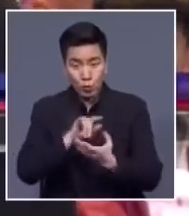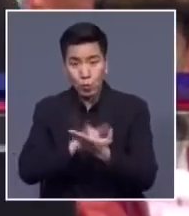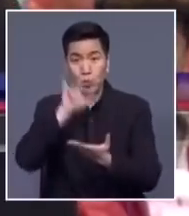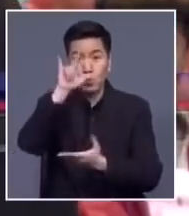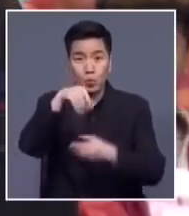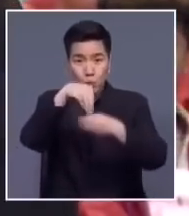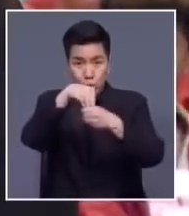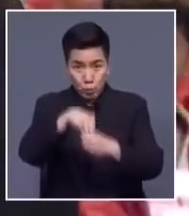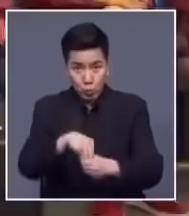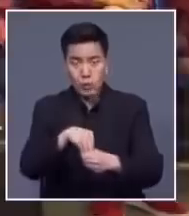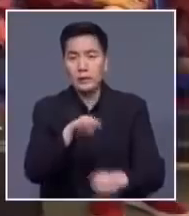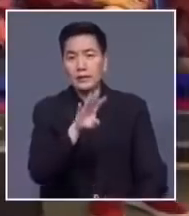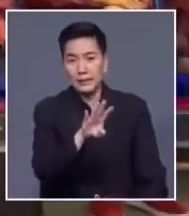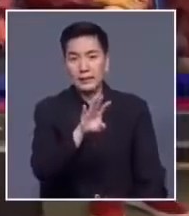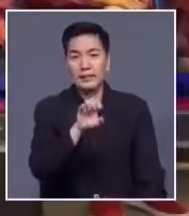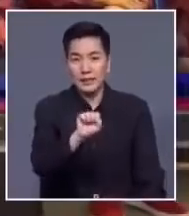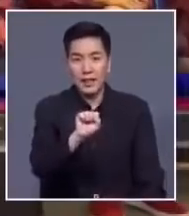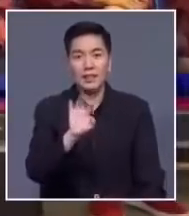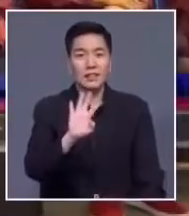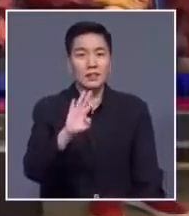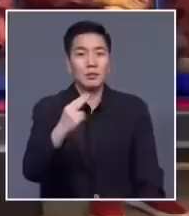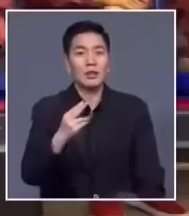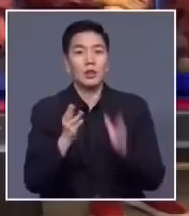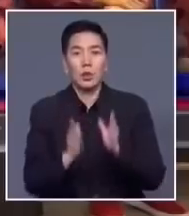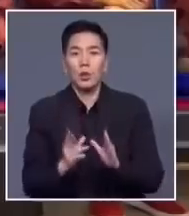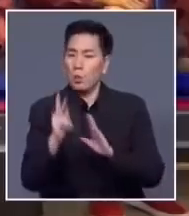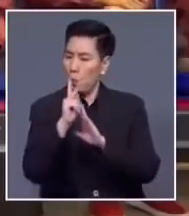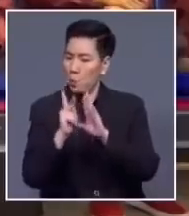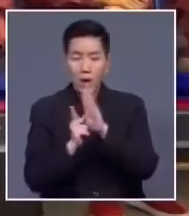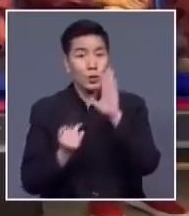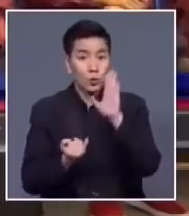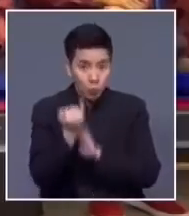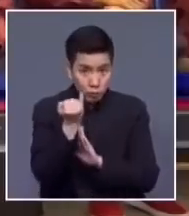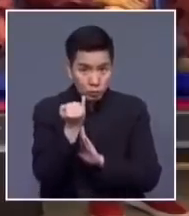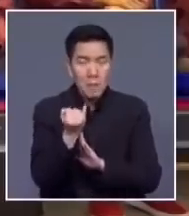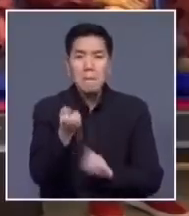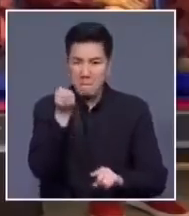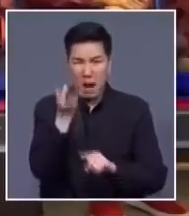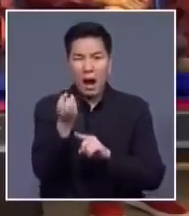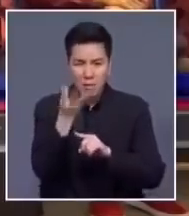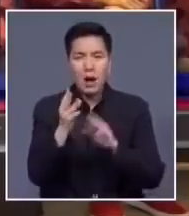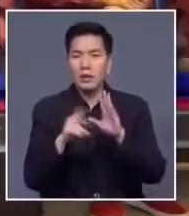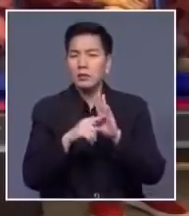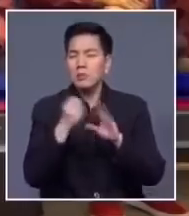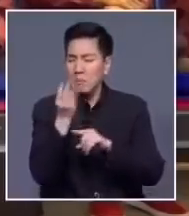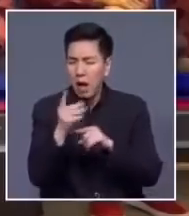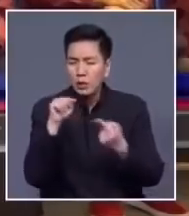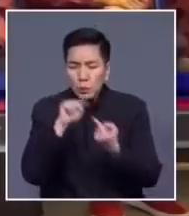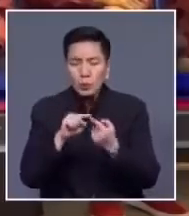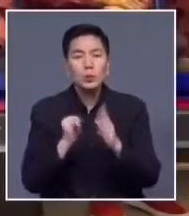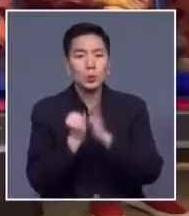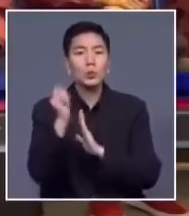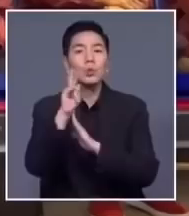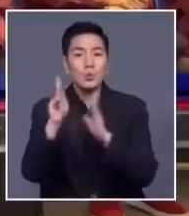มาณ40,000 คนนะครับ แบบนี้แบบถูกต้องตามกฎหมาย440,000 คน ส่วนใหญ่นะส่วนใหญ่ครับแ